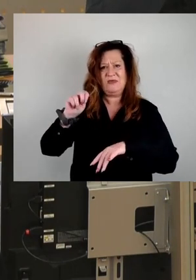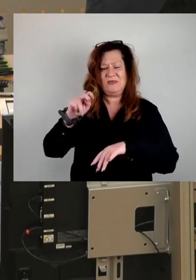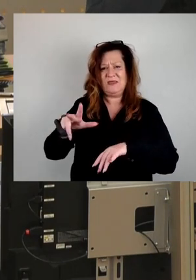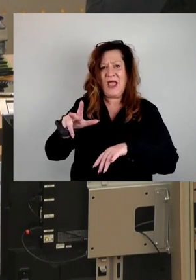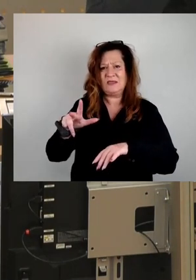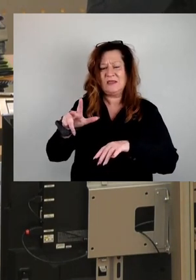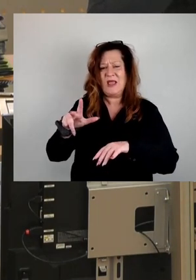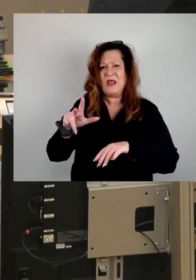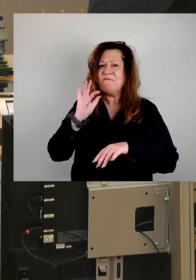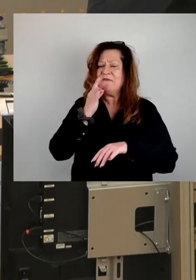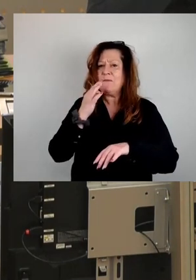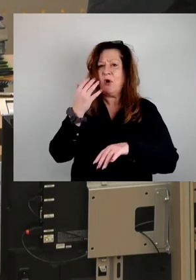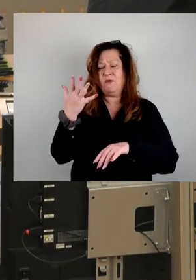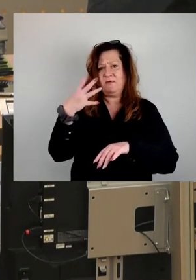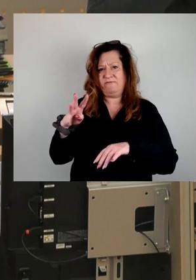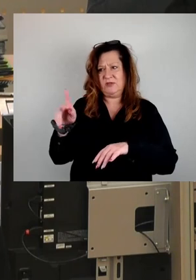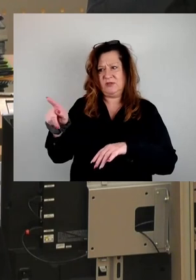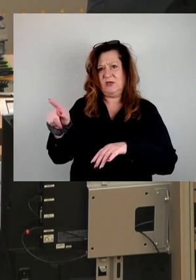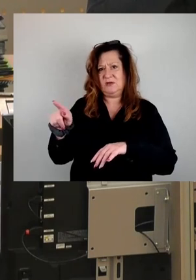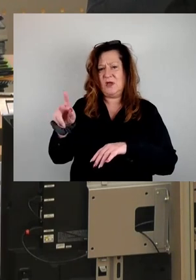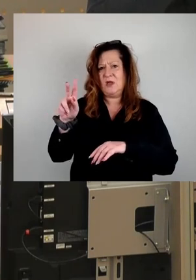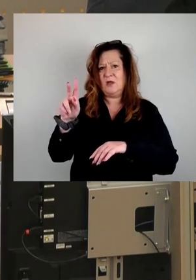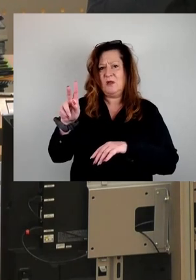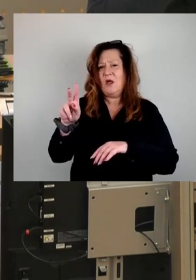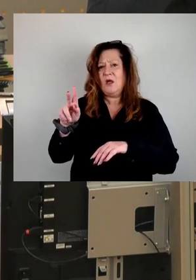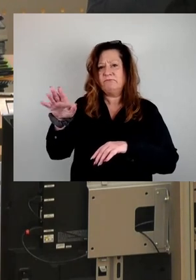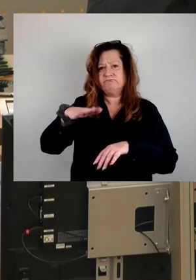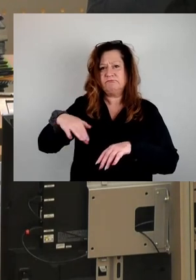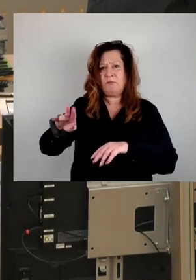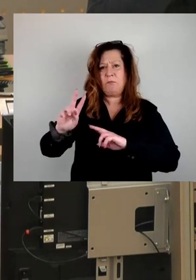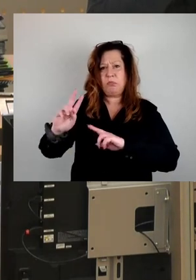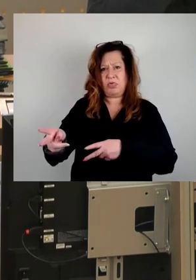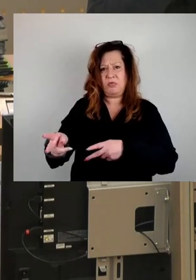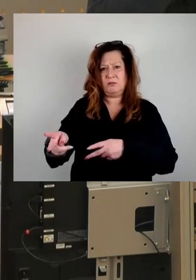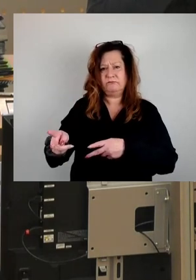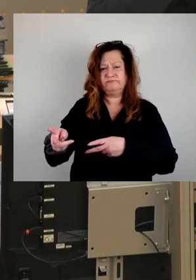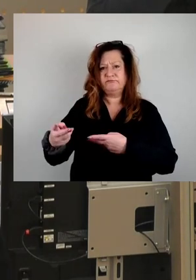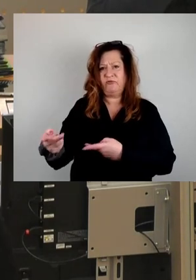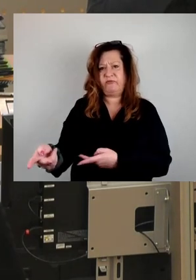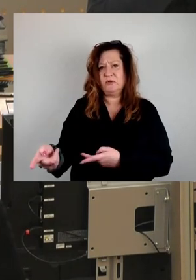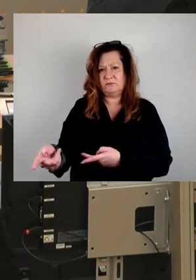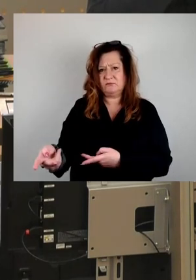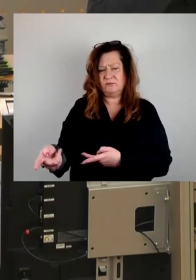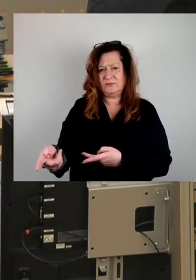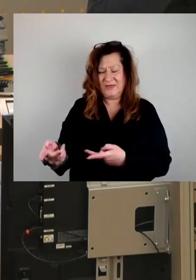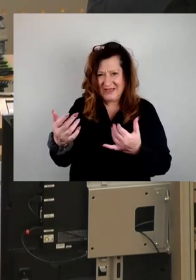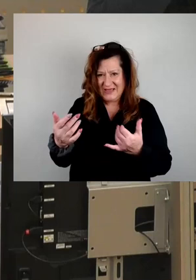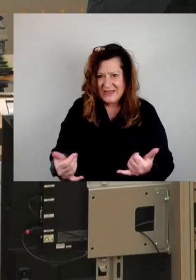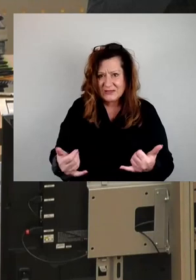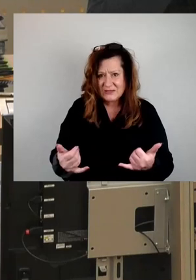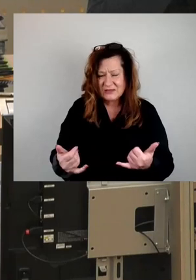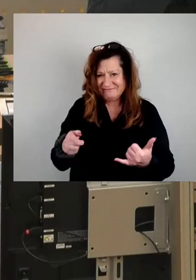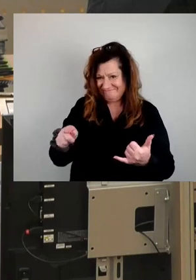entstand. Seitdem liegt das Gelände brach und wurde weitestgehend sich selbst überlassen. Jetzt möchte die Stadt dieses Gelände von